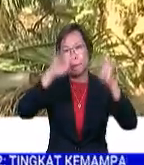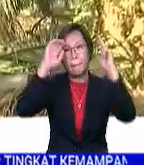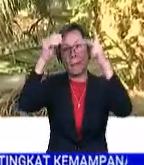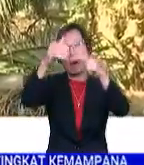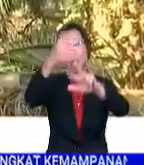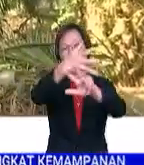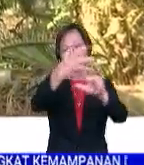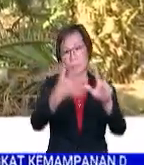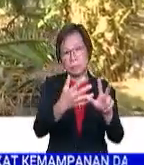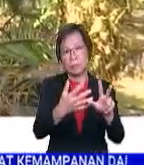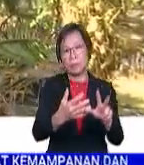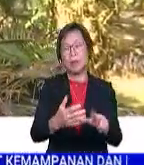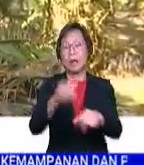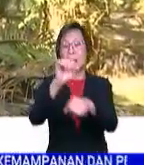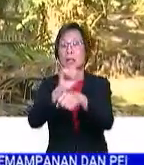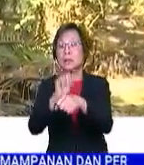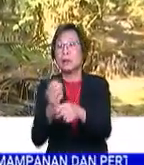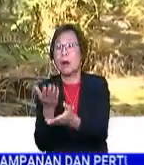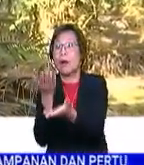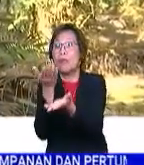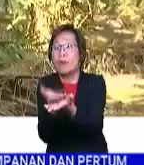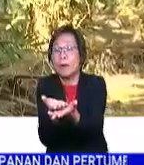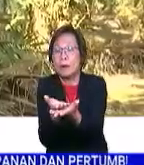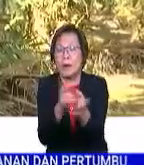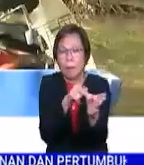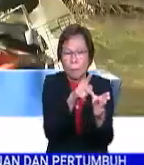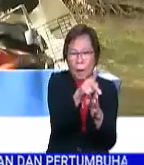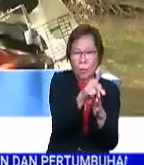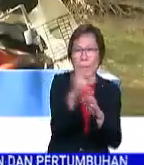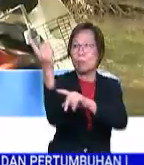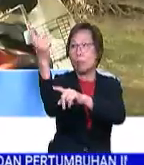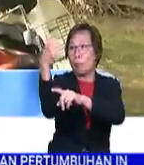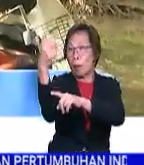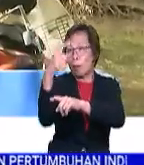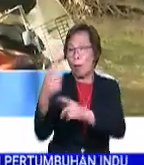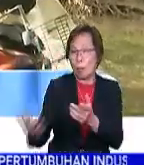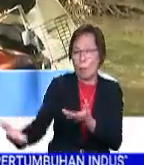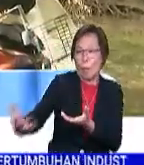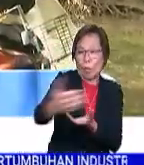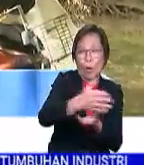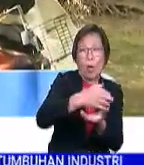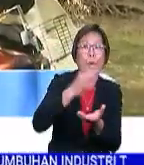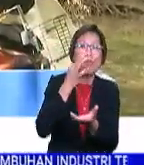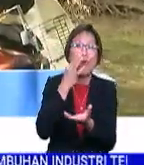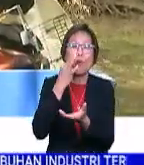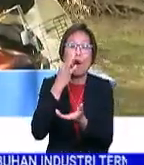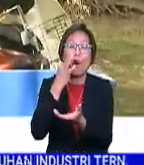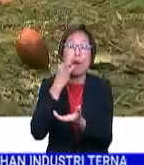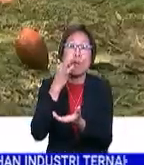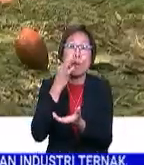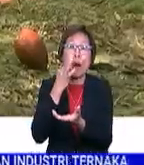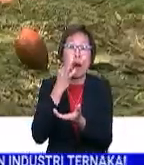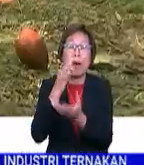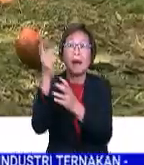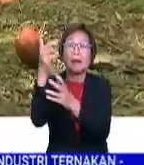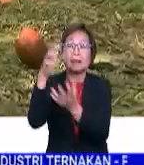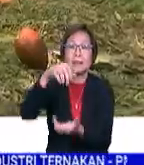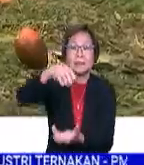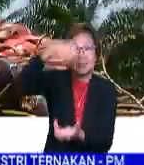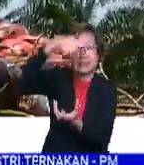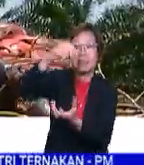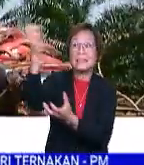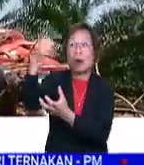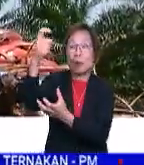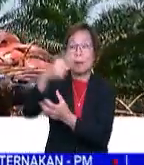Pahang. Jawatan ditawarkan termasuklah pakar penuai, pengumpul buah sawit lerai, pemandu, pekerja